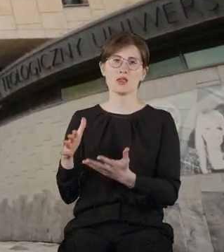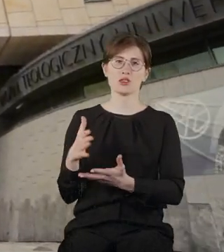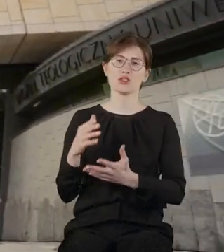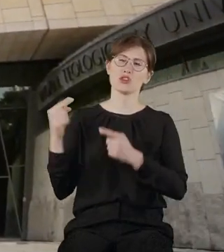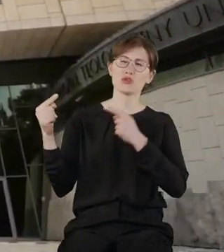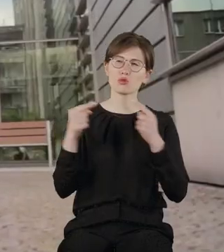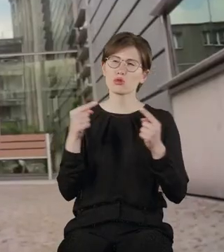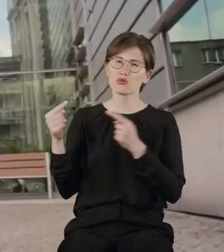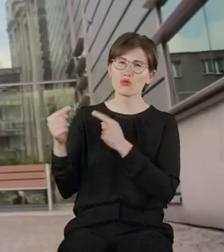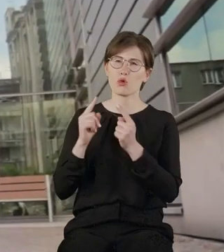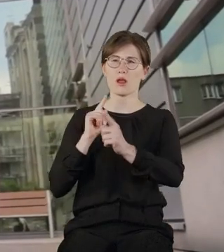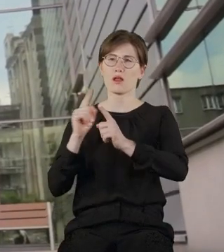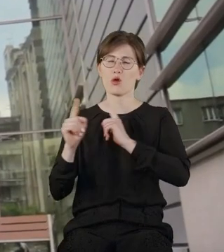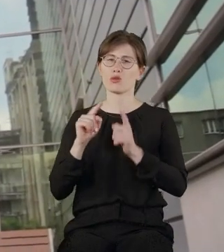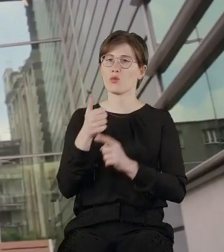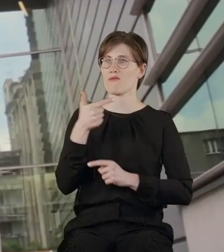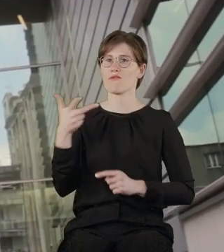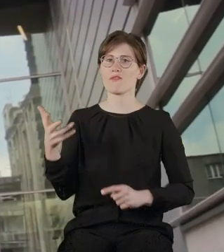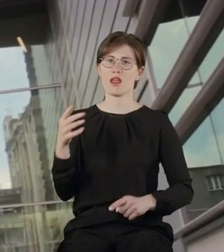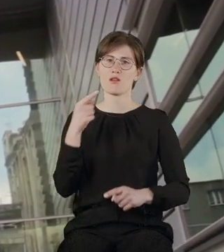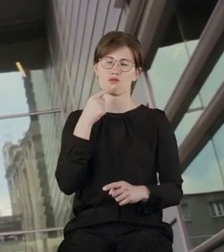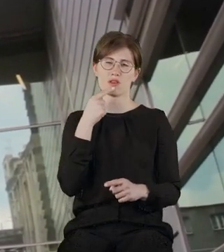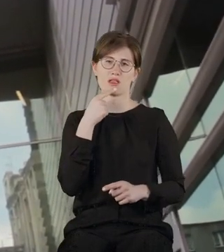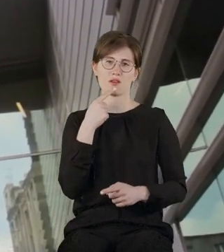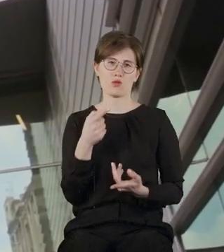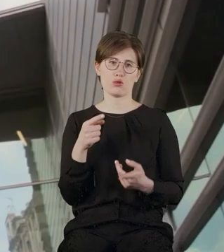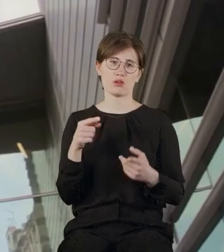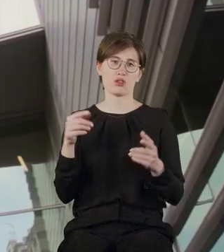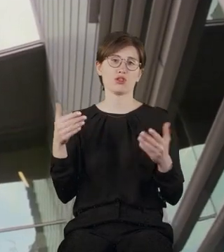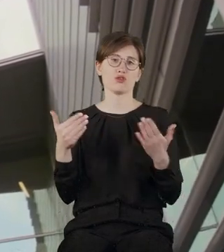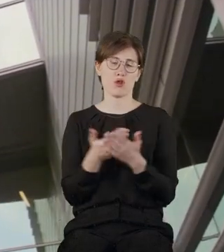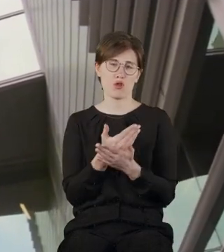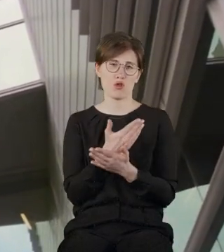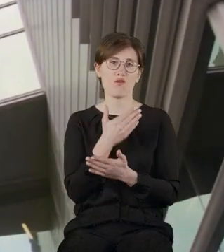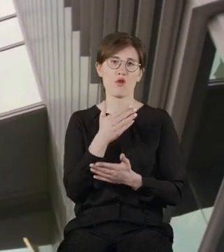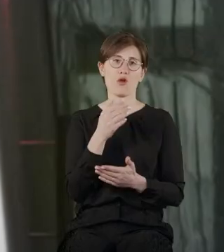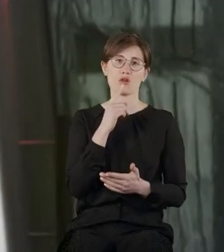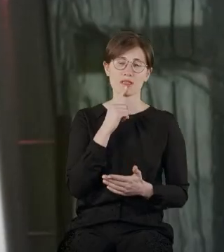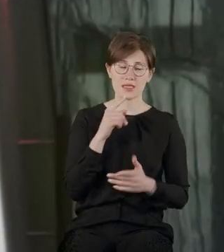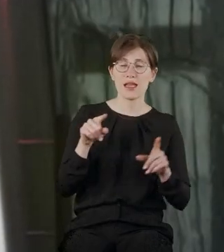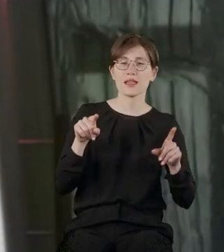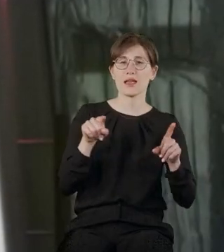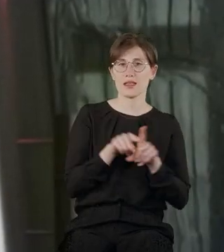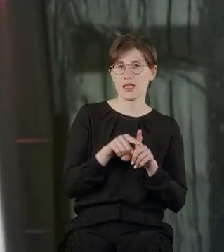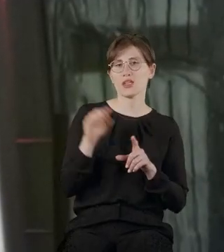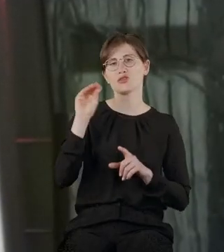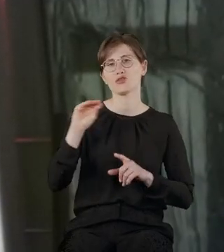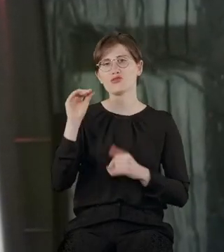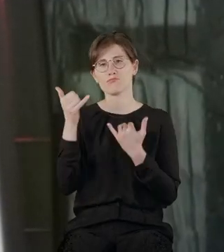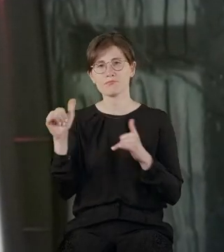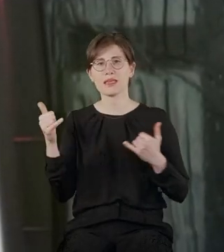interdyscyplinarnych dyskusji w wielu językach. Poza językami nowożytnymi studenci mają tutaj możliwość nauki języków takich jak